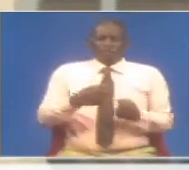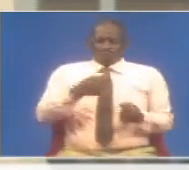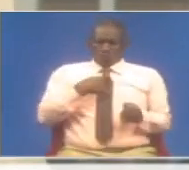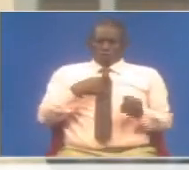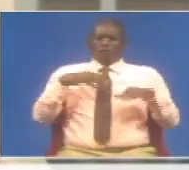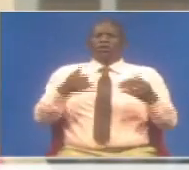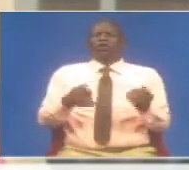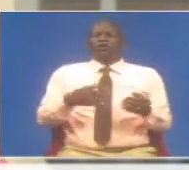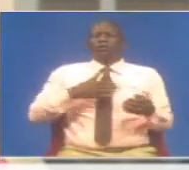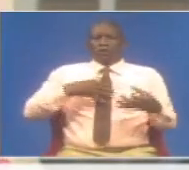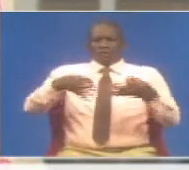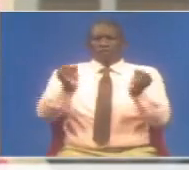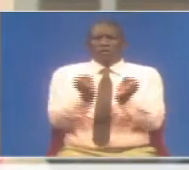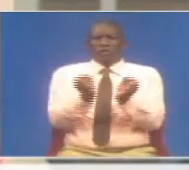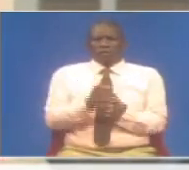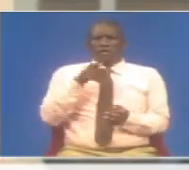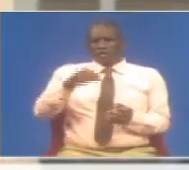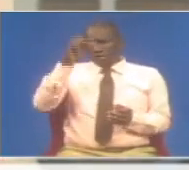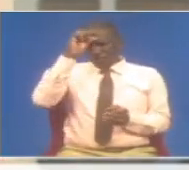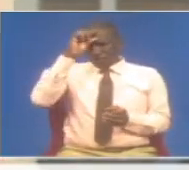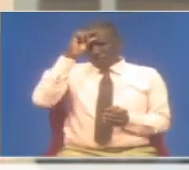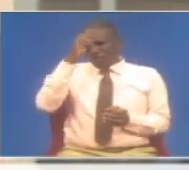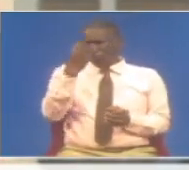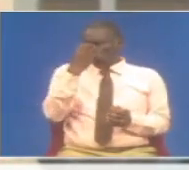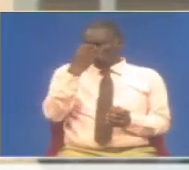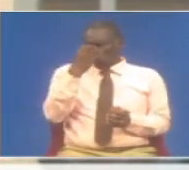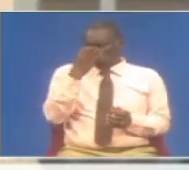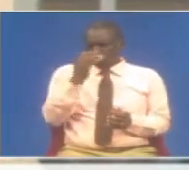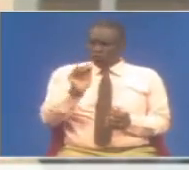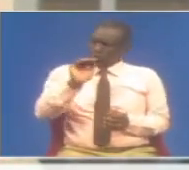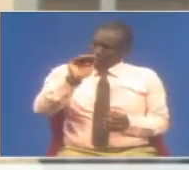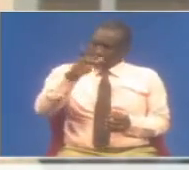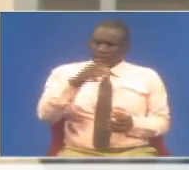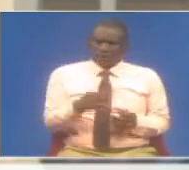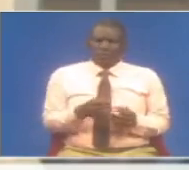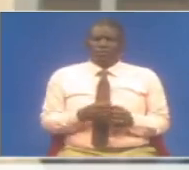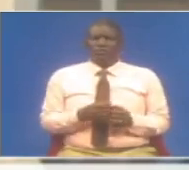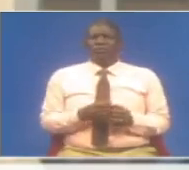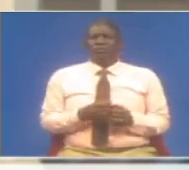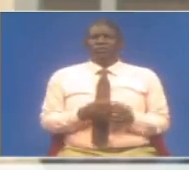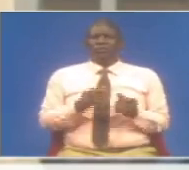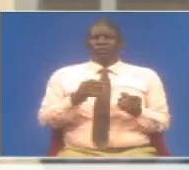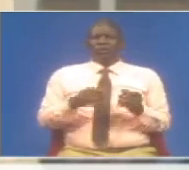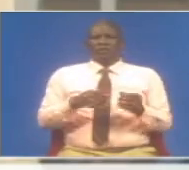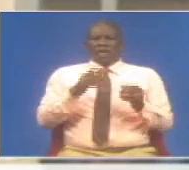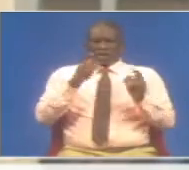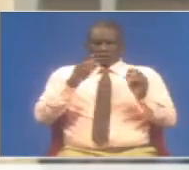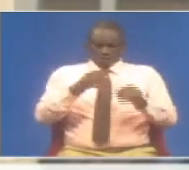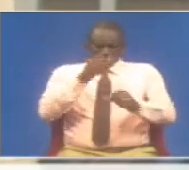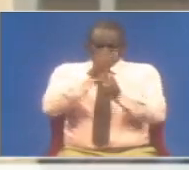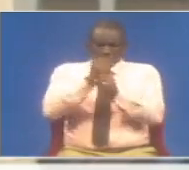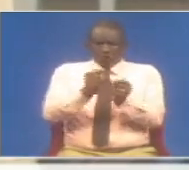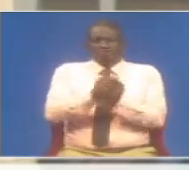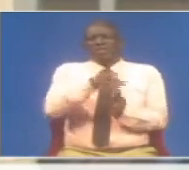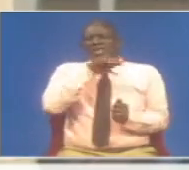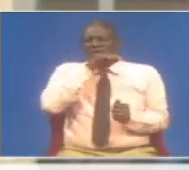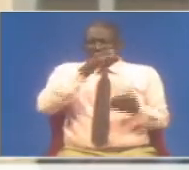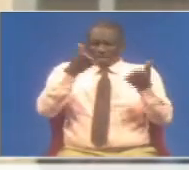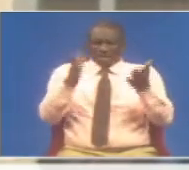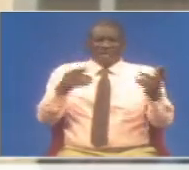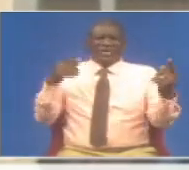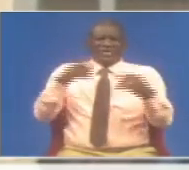huyo majambazi iulizwe. Kwa sababu tutakaa na baba hapa kwa hapa